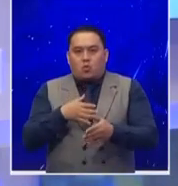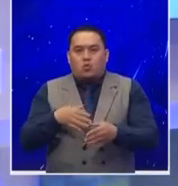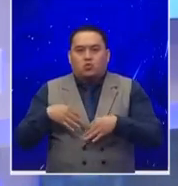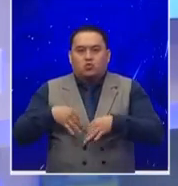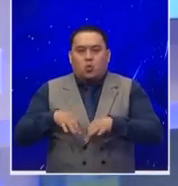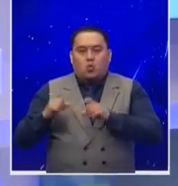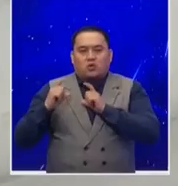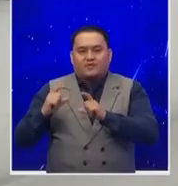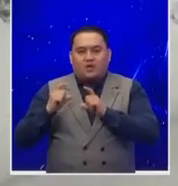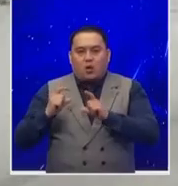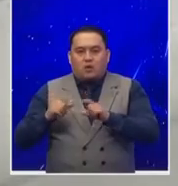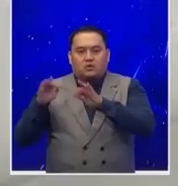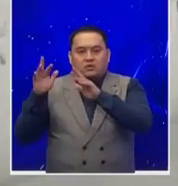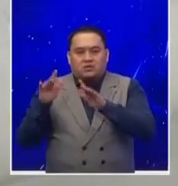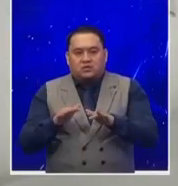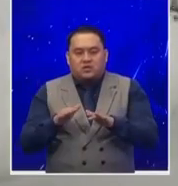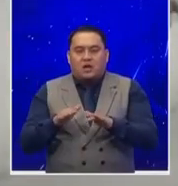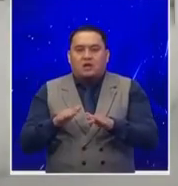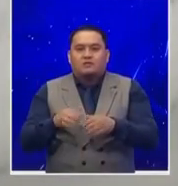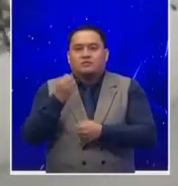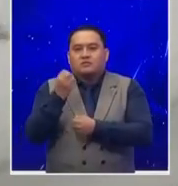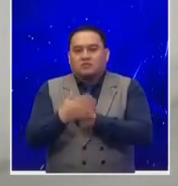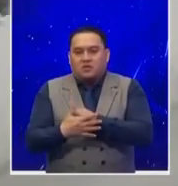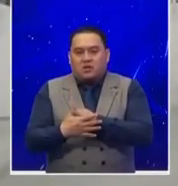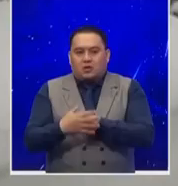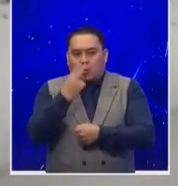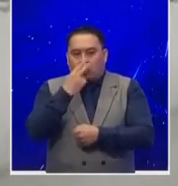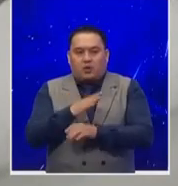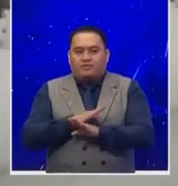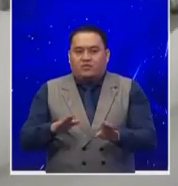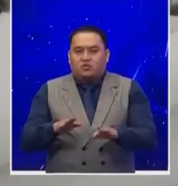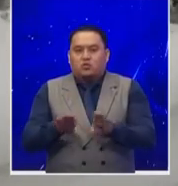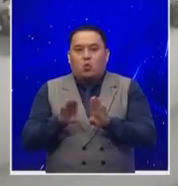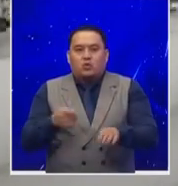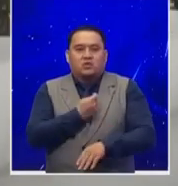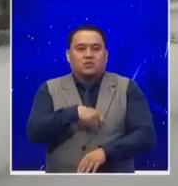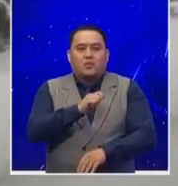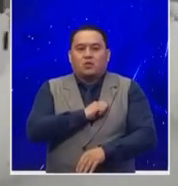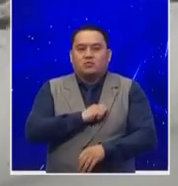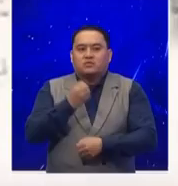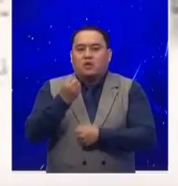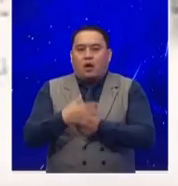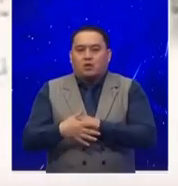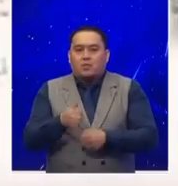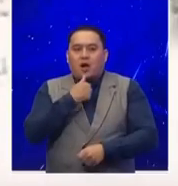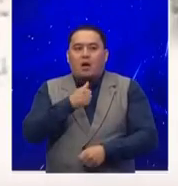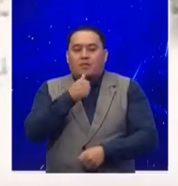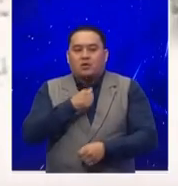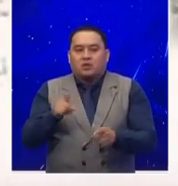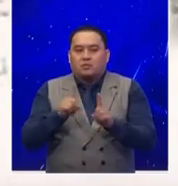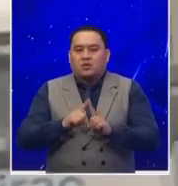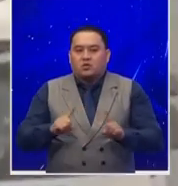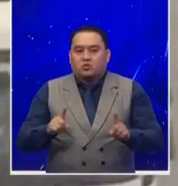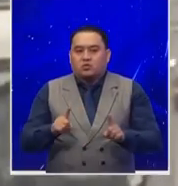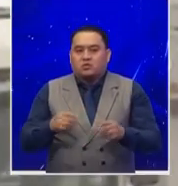грузового транспорта. Снегом завалило и Мадрид. Непривычные к такому зрелищу жители испанской столицы смогли попробовать экзотические